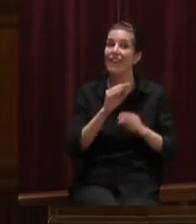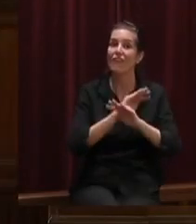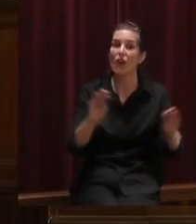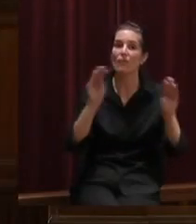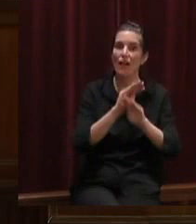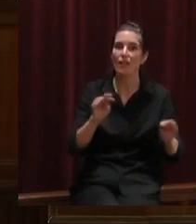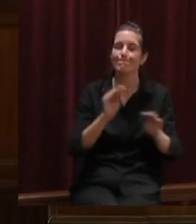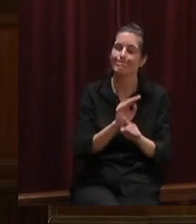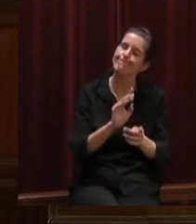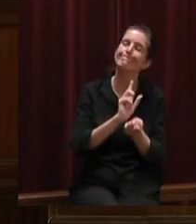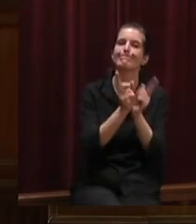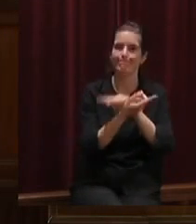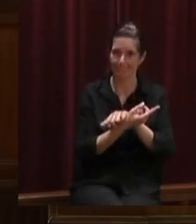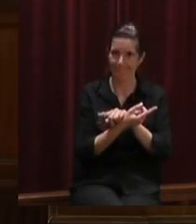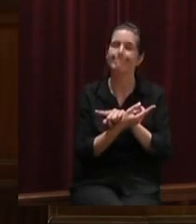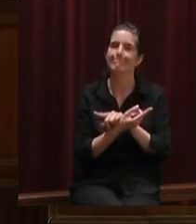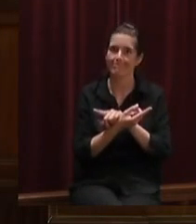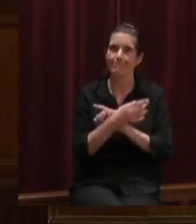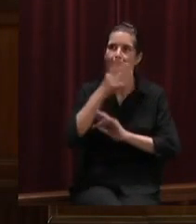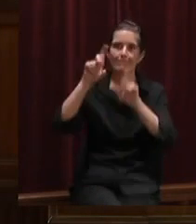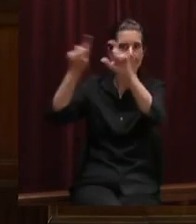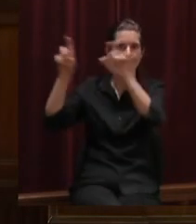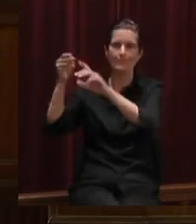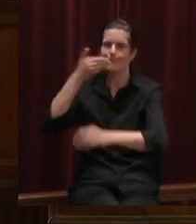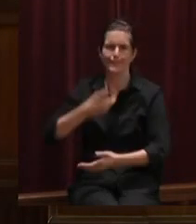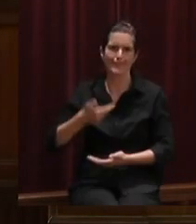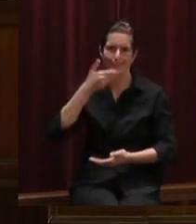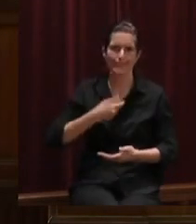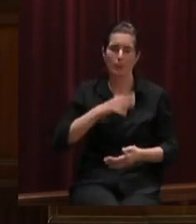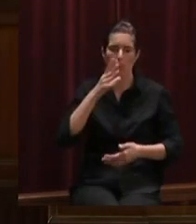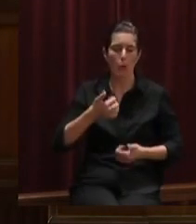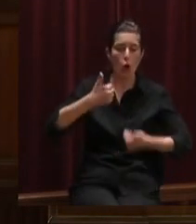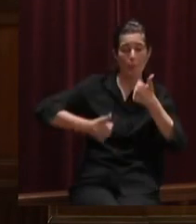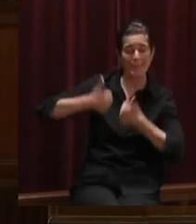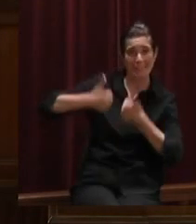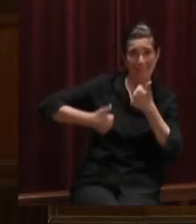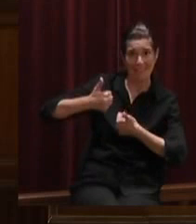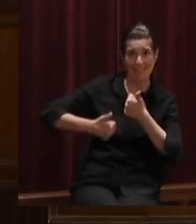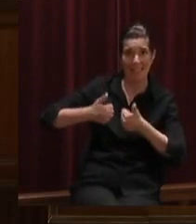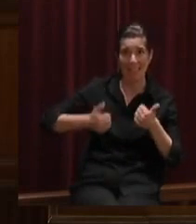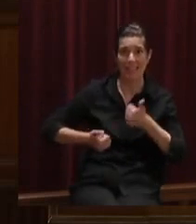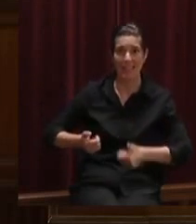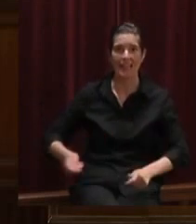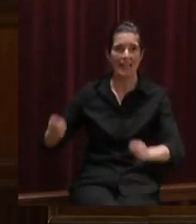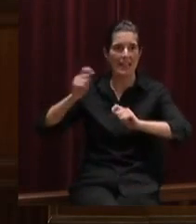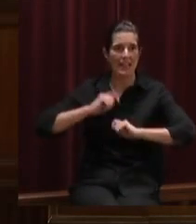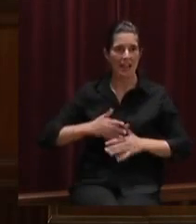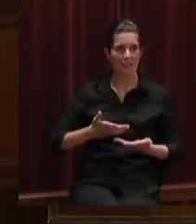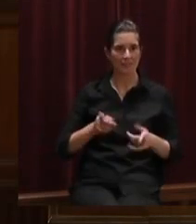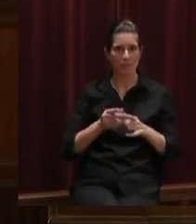nostres empresaris i sindicats. Sabem que la competitivitat és sobretot qüestió de talent, de capacitat i de